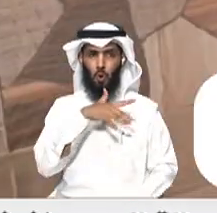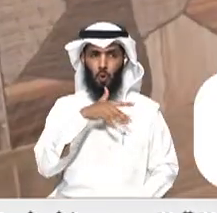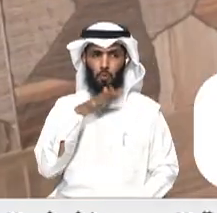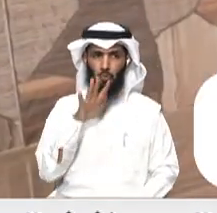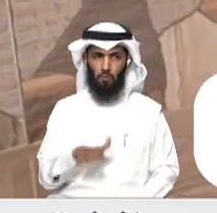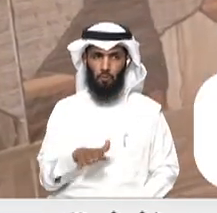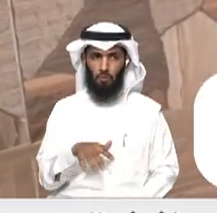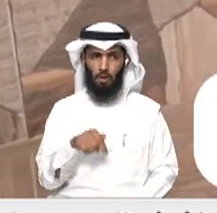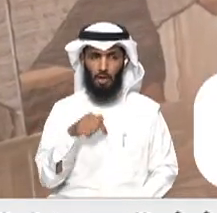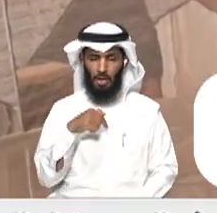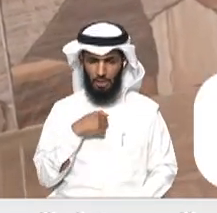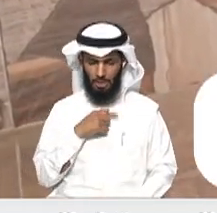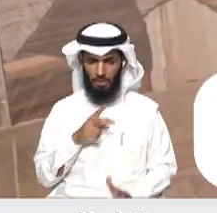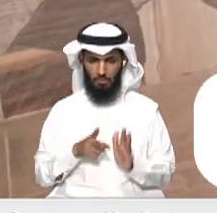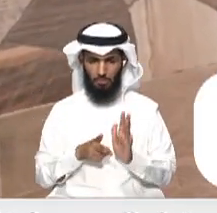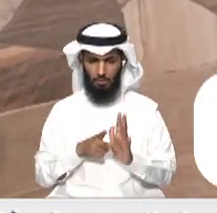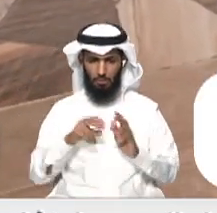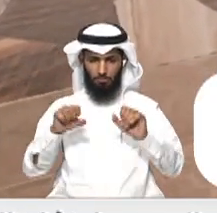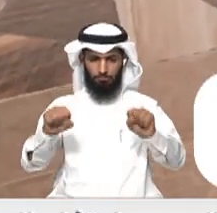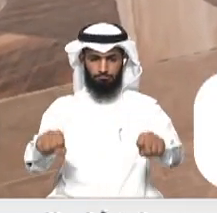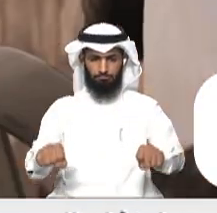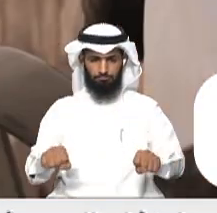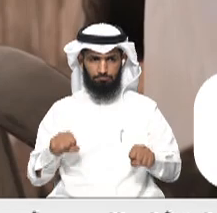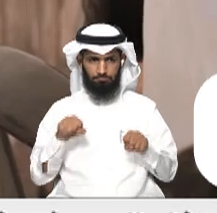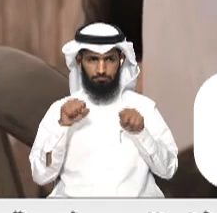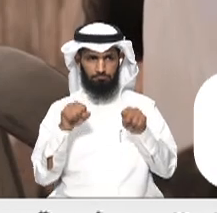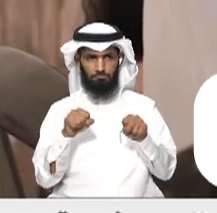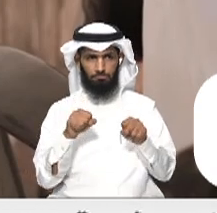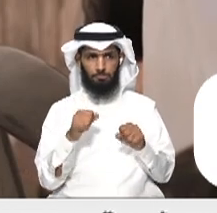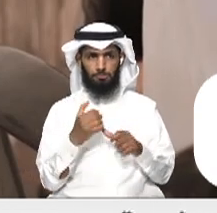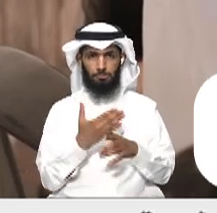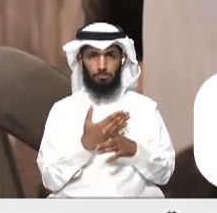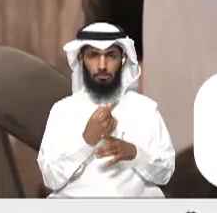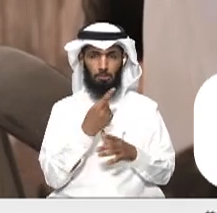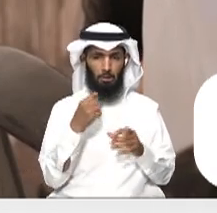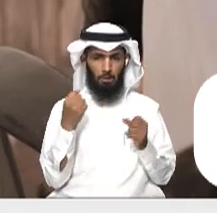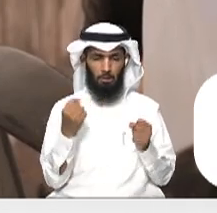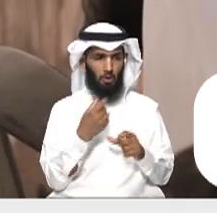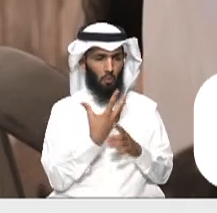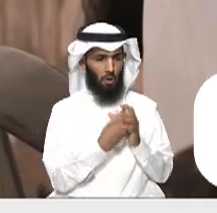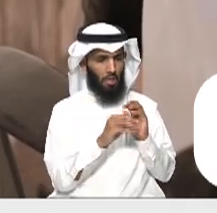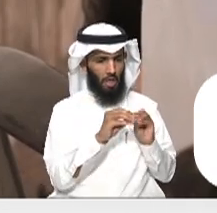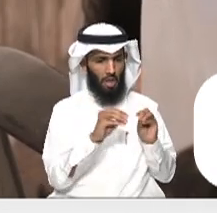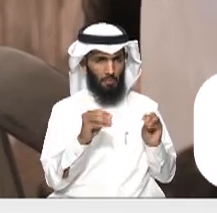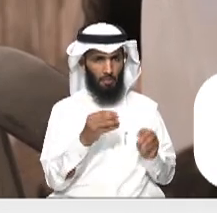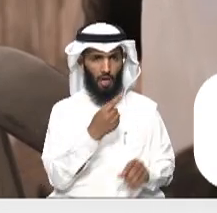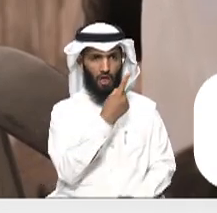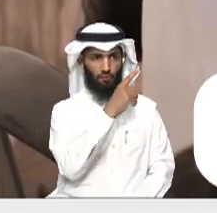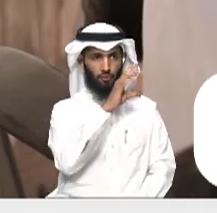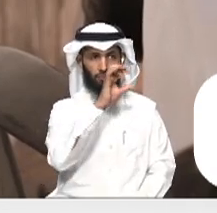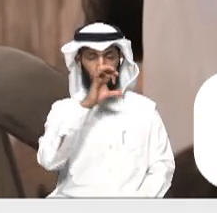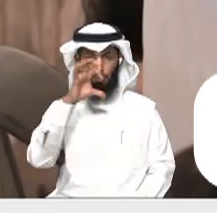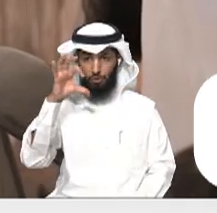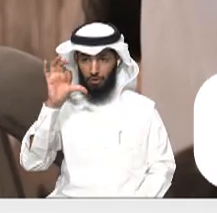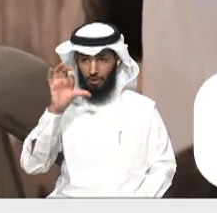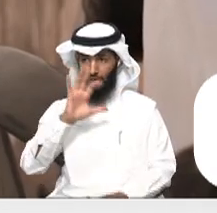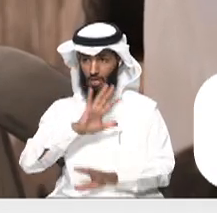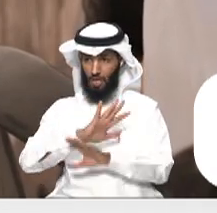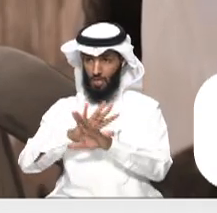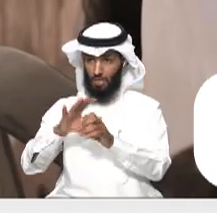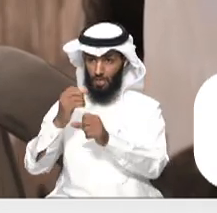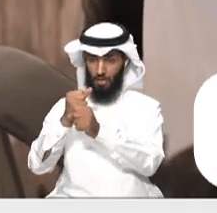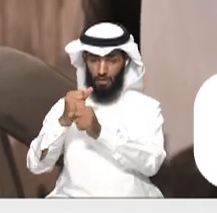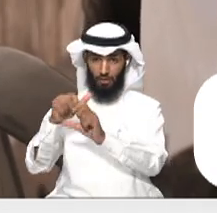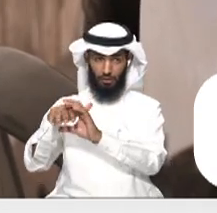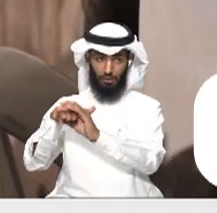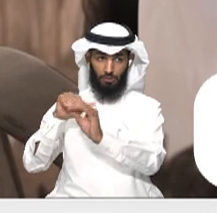لي أمارس المهنة هذه الخميس والعطلات الخميس والجمعة. في سنة 90 رجعت عليها عاد رسمي، بديت أمارسها